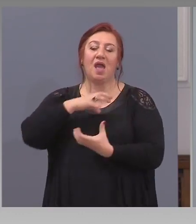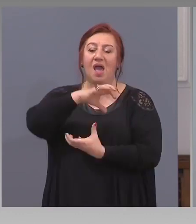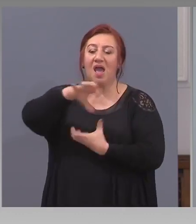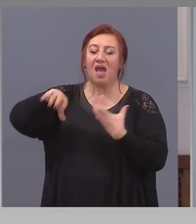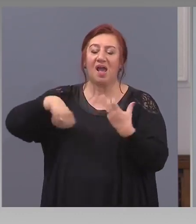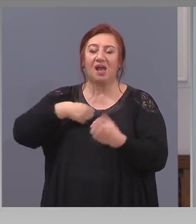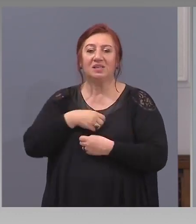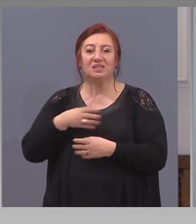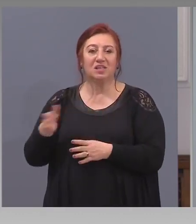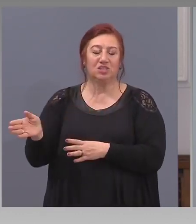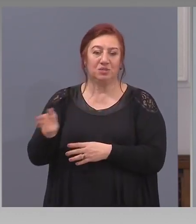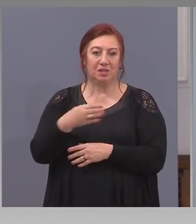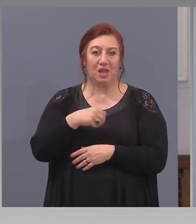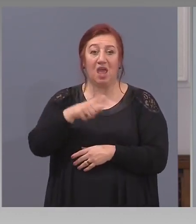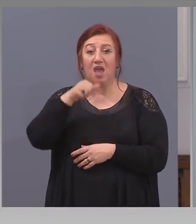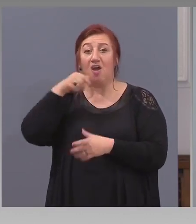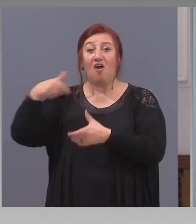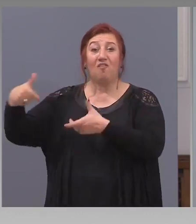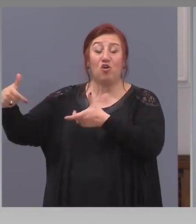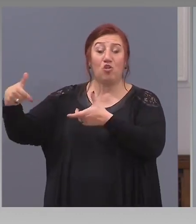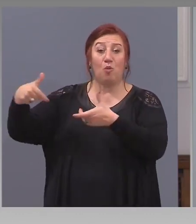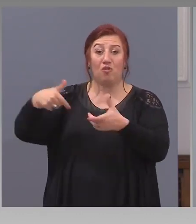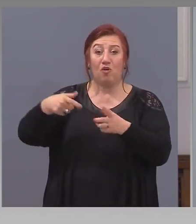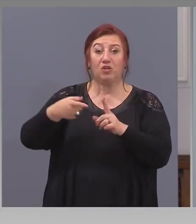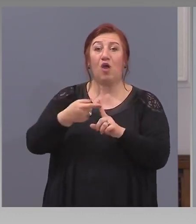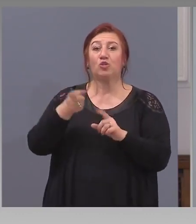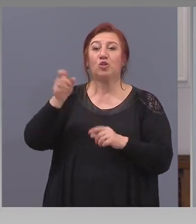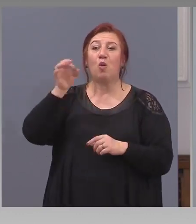Водопровода е някъде от Брюксел да дойдат пари.